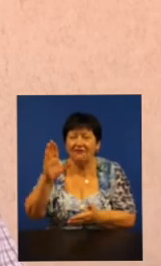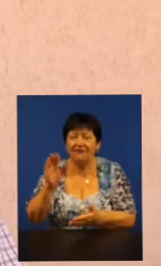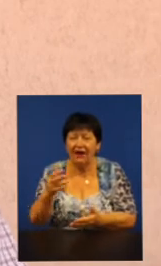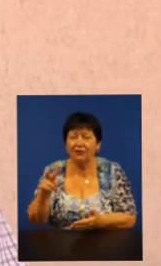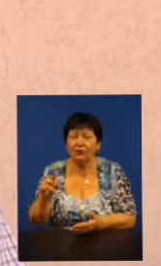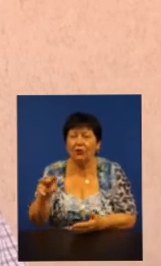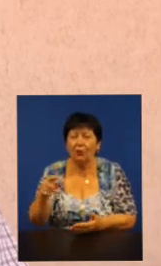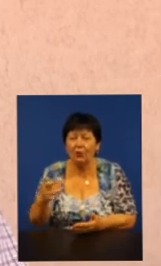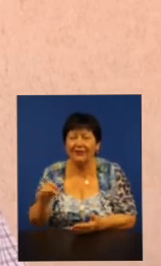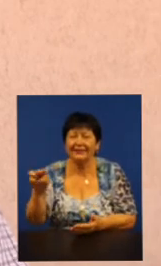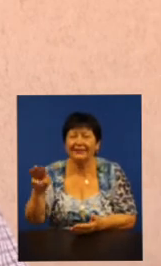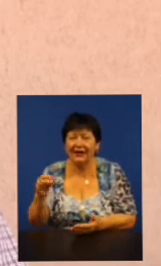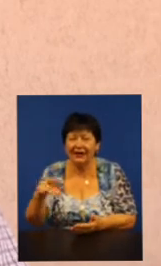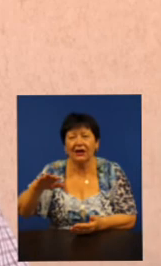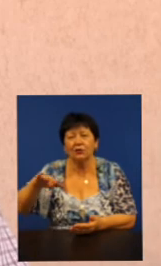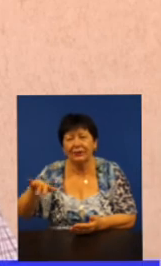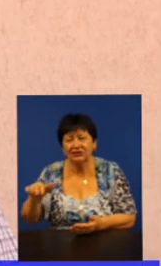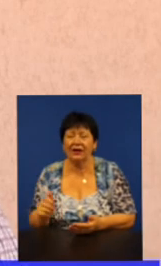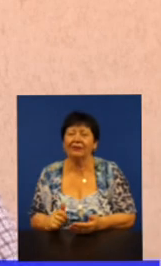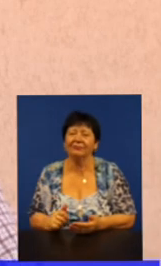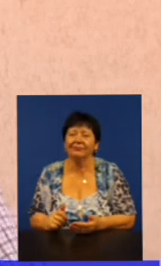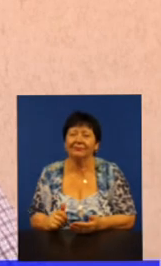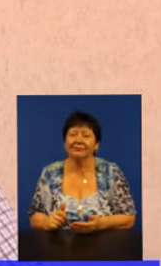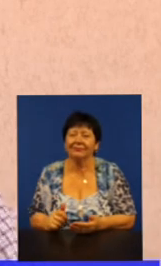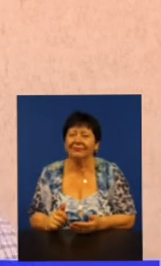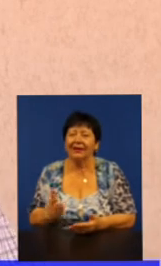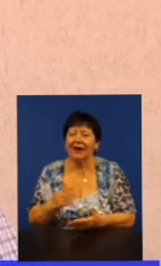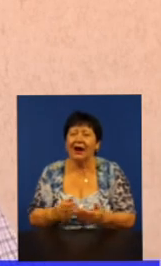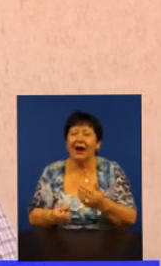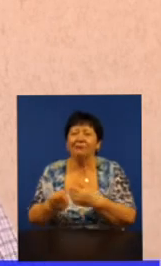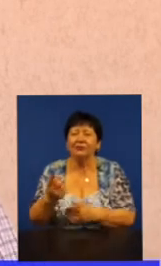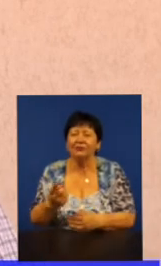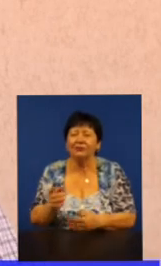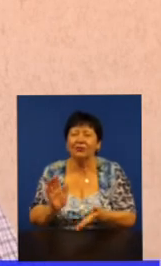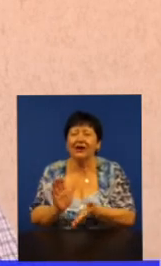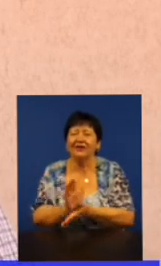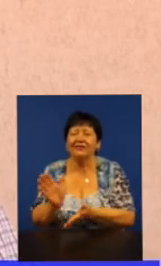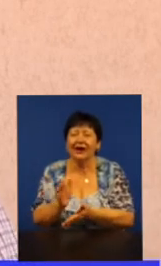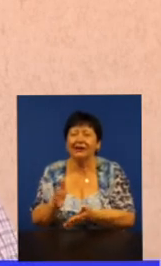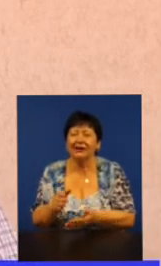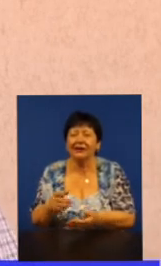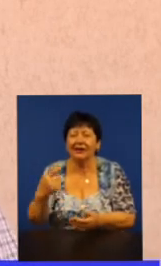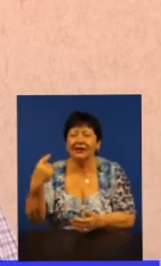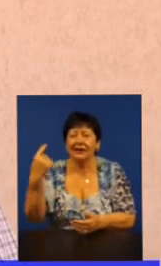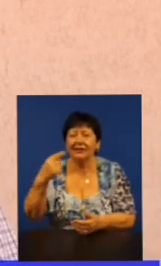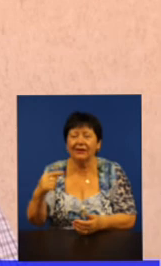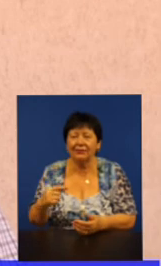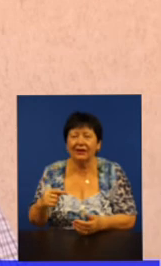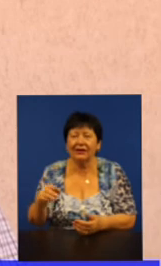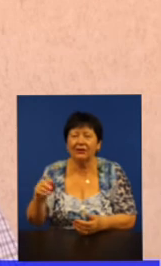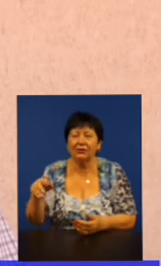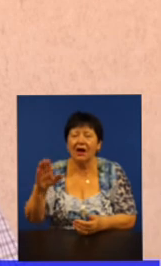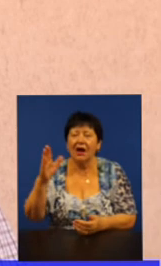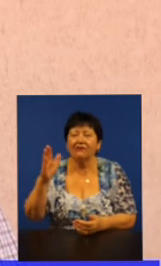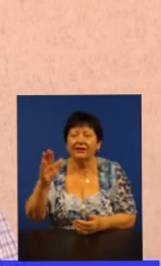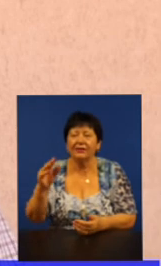Traian. După aceea a apărut un ziar independent și domnul Vladimir Javgureanu